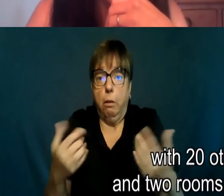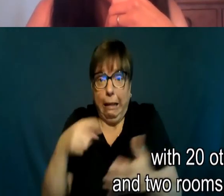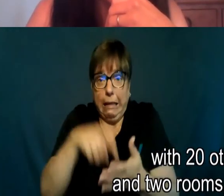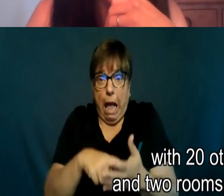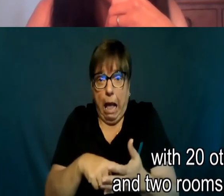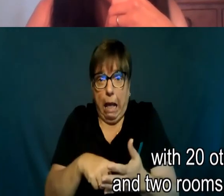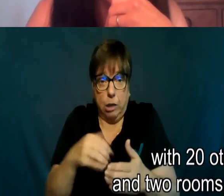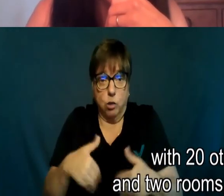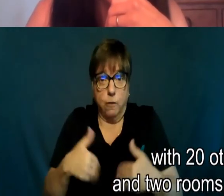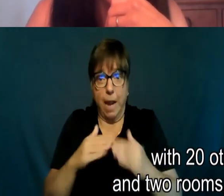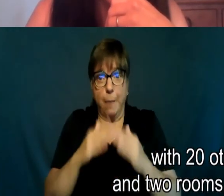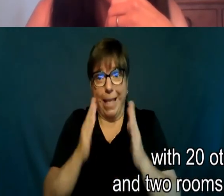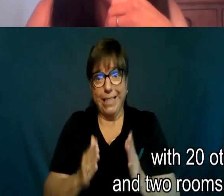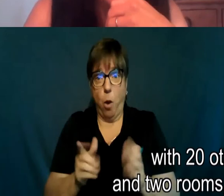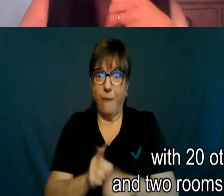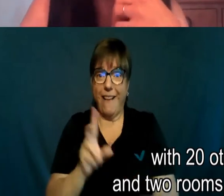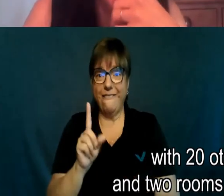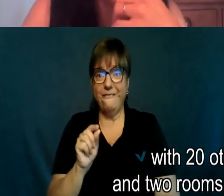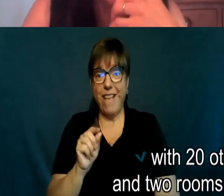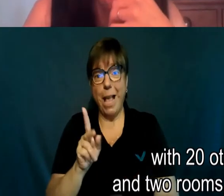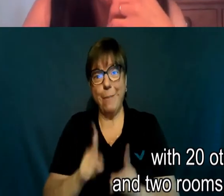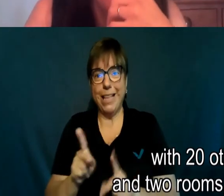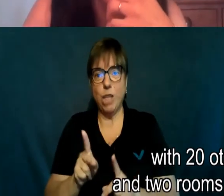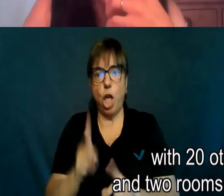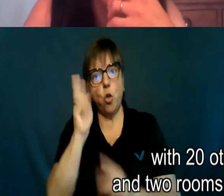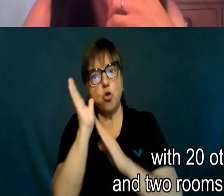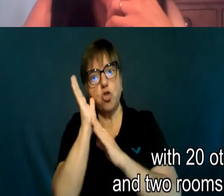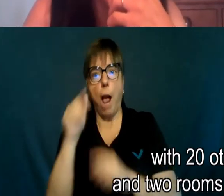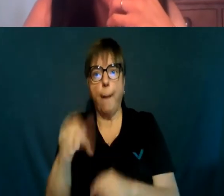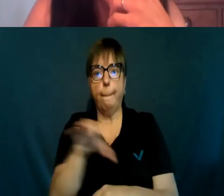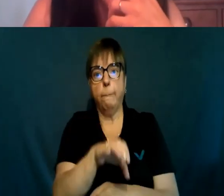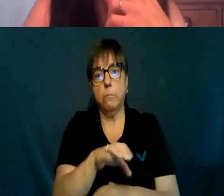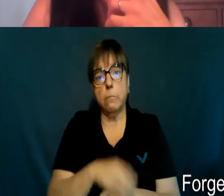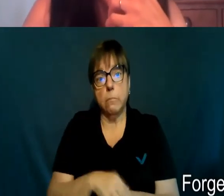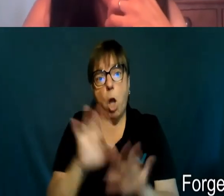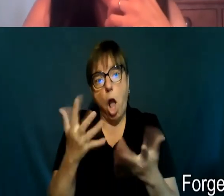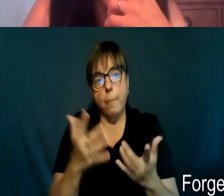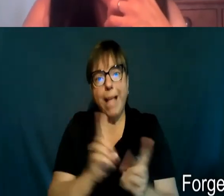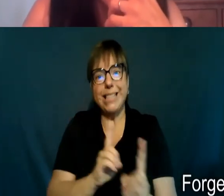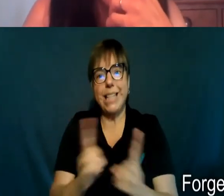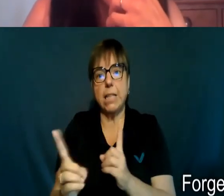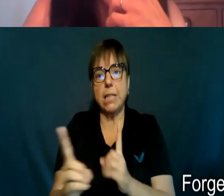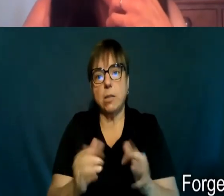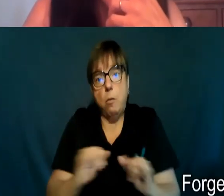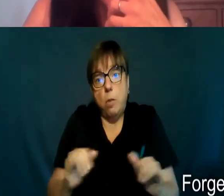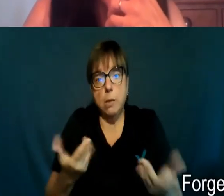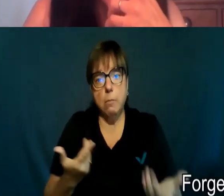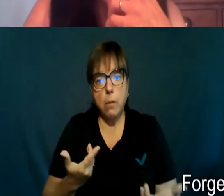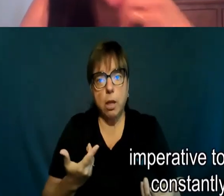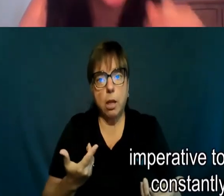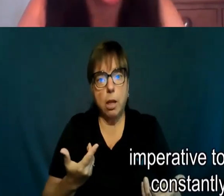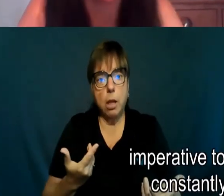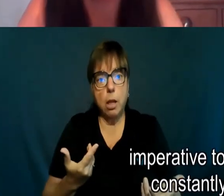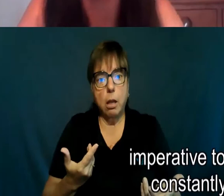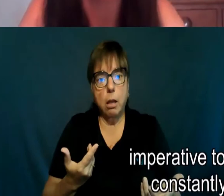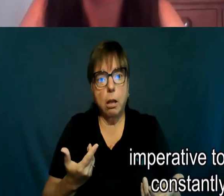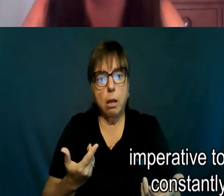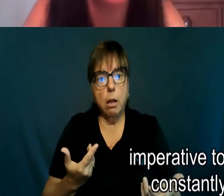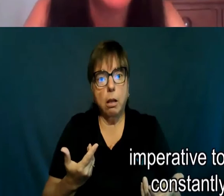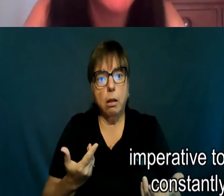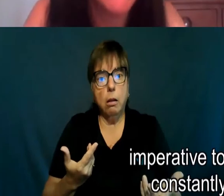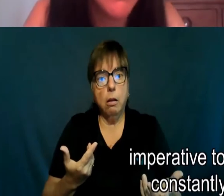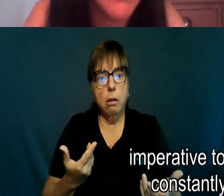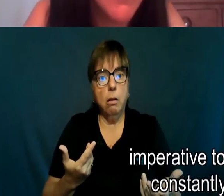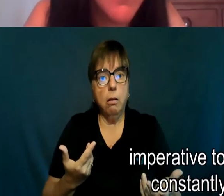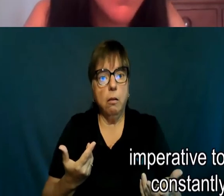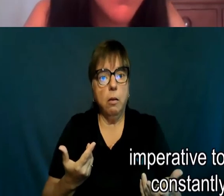avec 20 personnes et deux gens. C'est impossible à faire. Oublie l'obligation